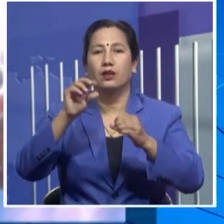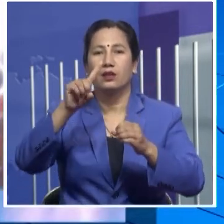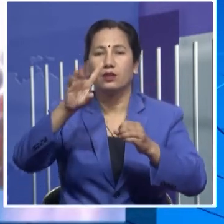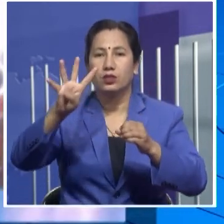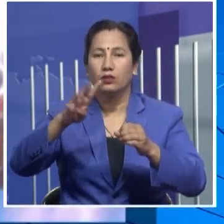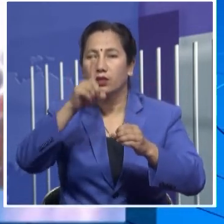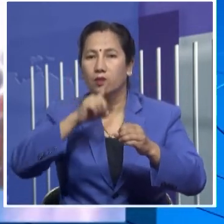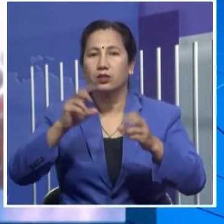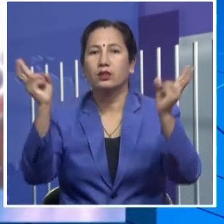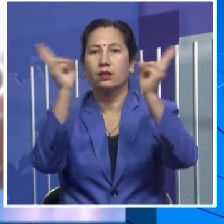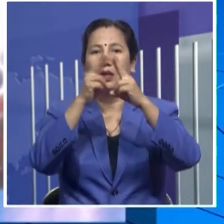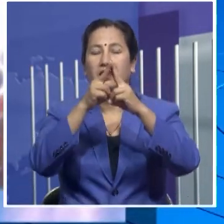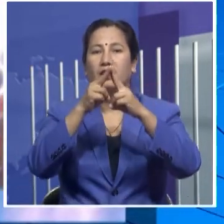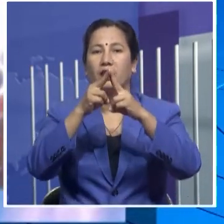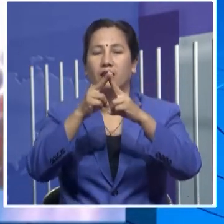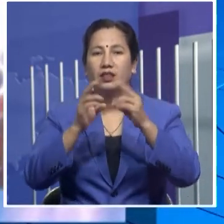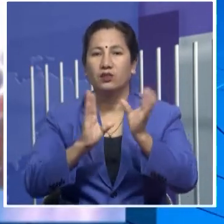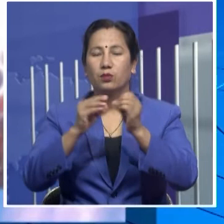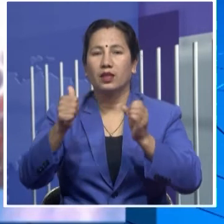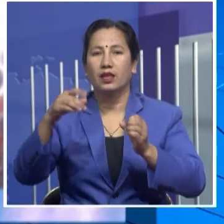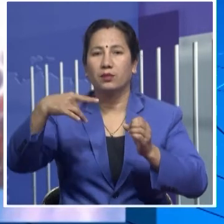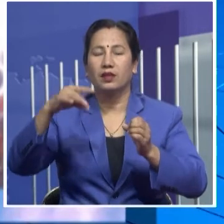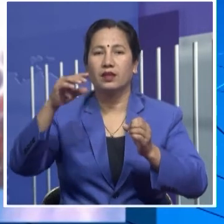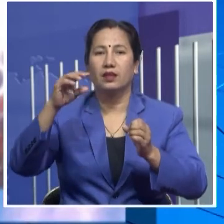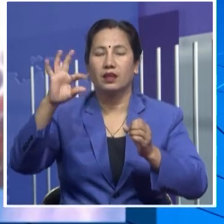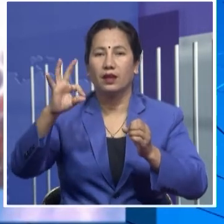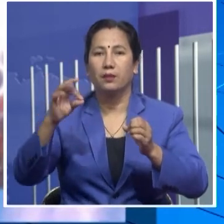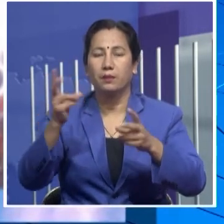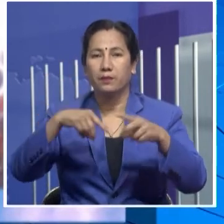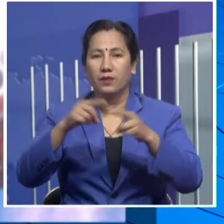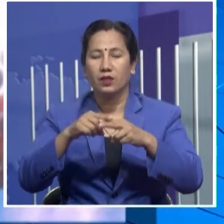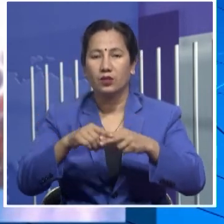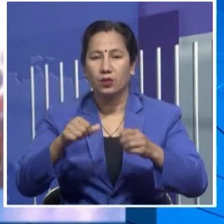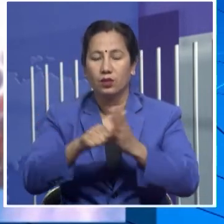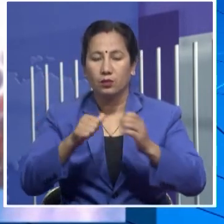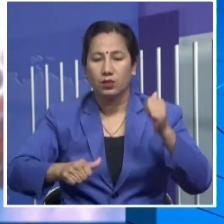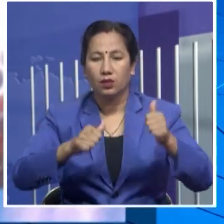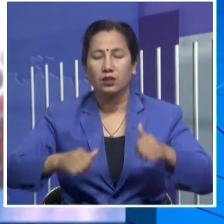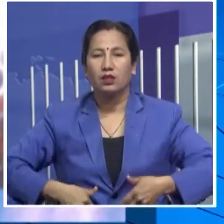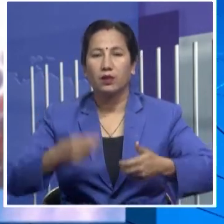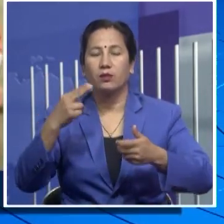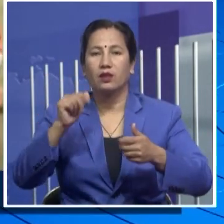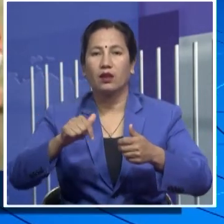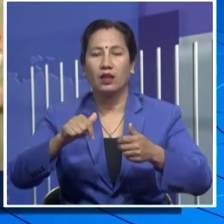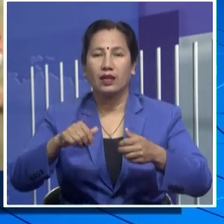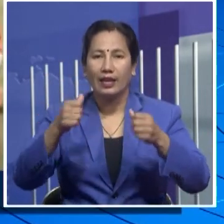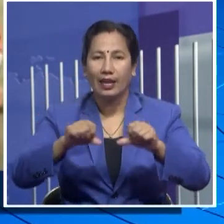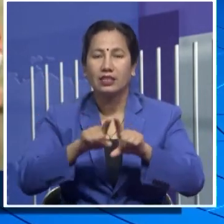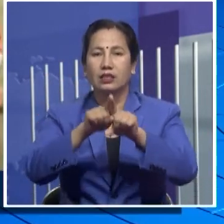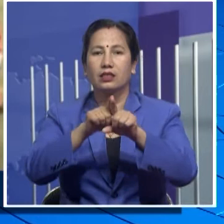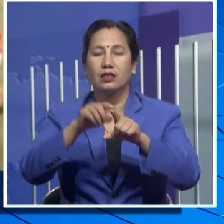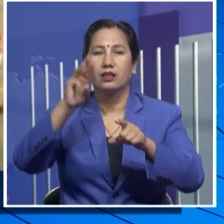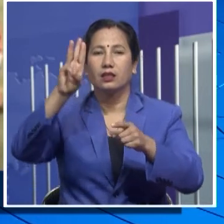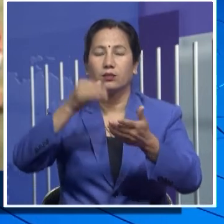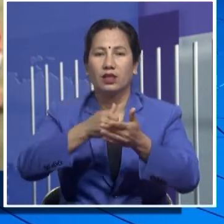14 वर्षपछि फाइनल पुगेको विभागीय टोली एपिएफ बीचको खेल प्रतियोगिताकै रोमाञ्चक बनेको थियो। एपिएफसँगै हारसँगै